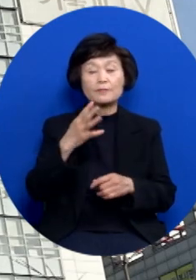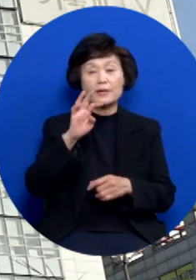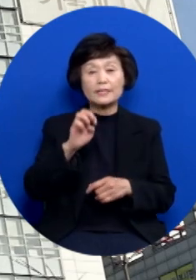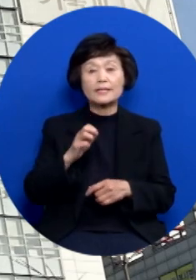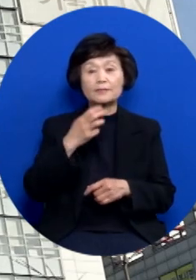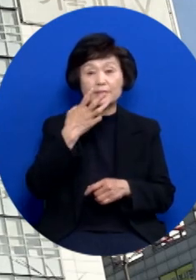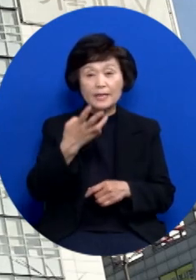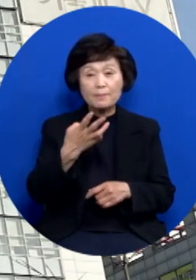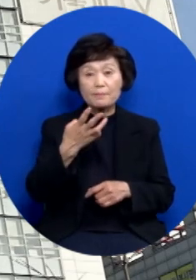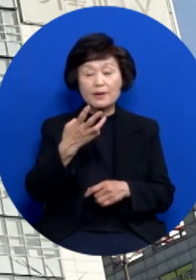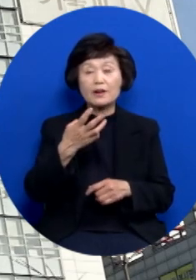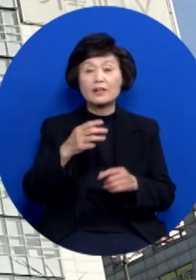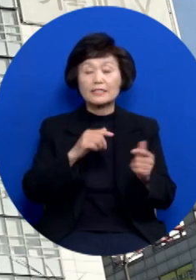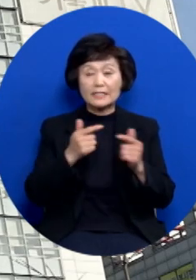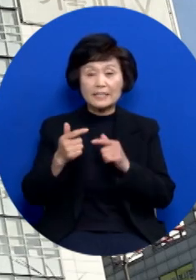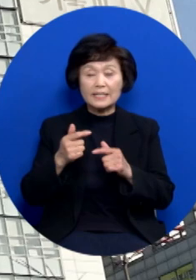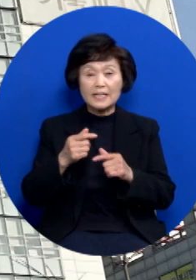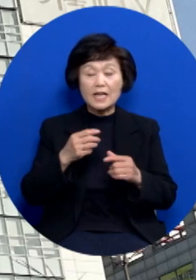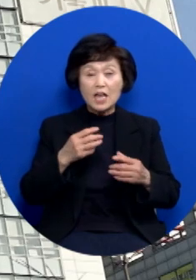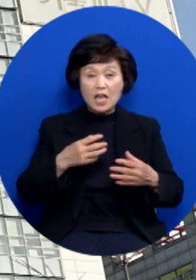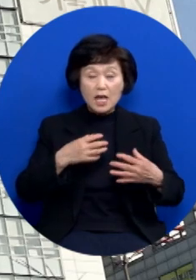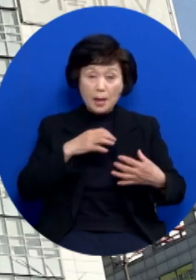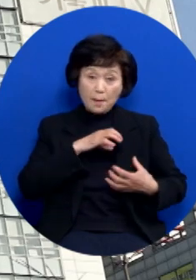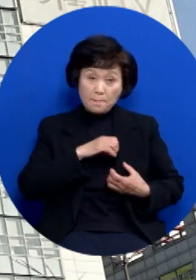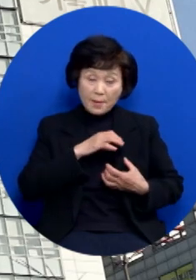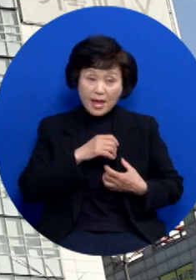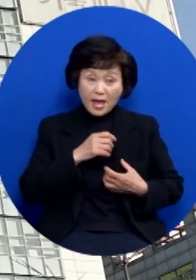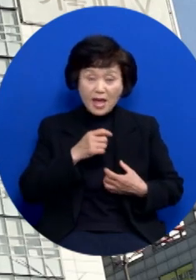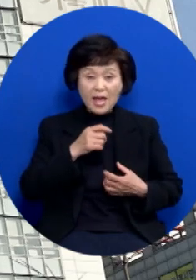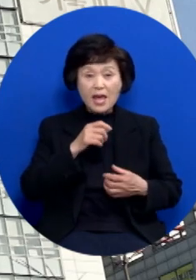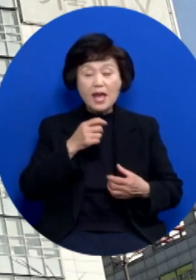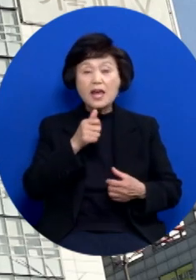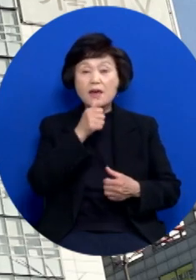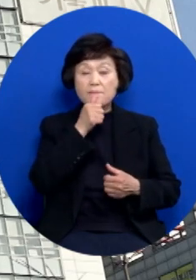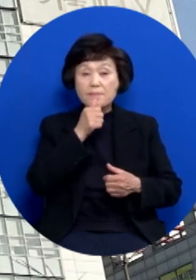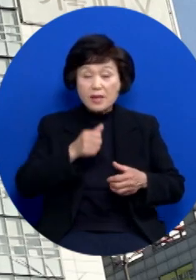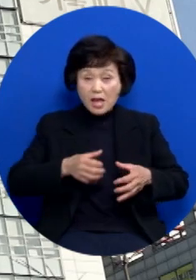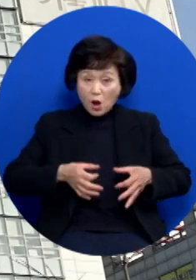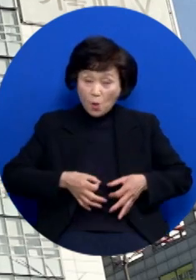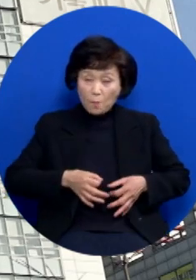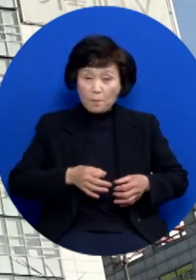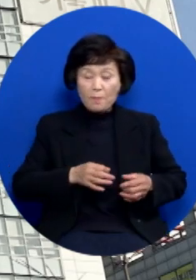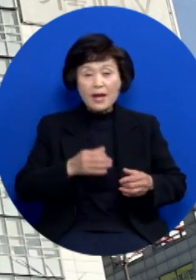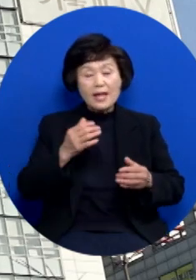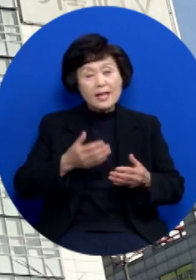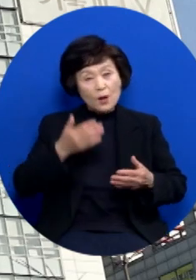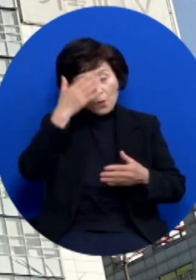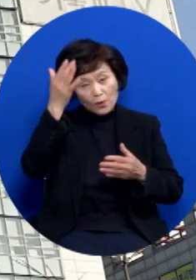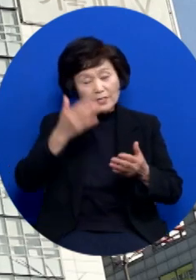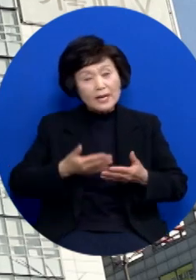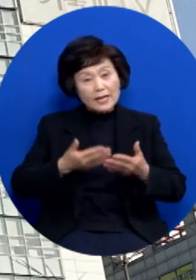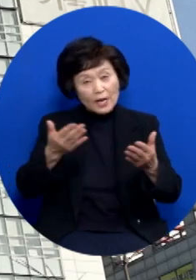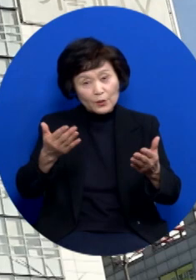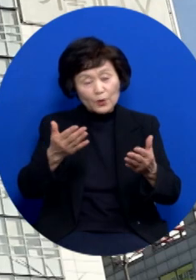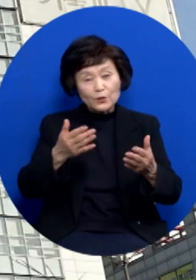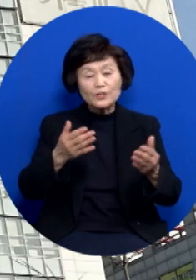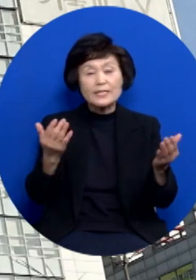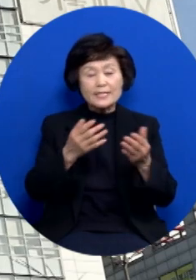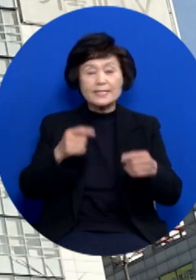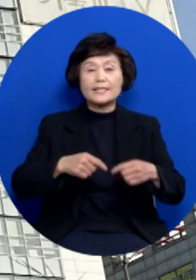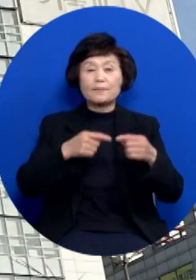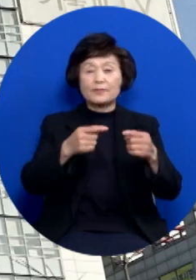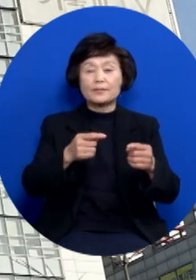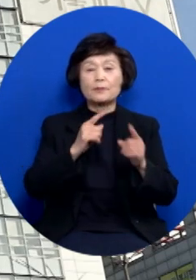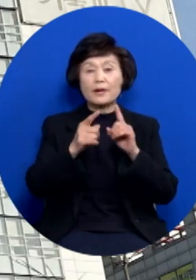장기기증 희망등록에 참여했다고 밝혔습니다. 운동본부 박진탁 이사장은 하나님 사랑을 입은 그리스도인들이 앞장서